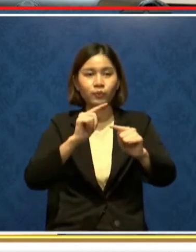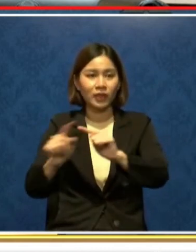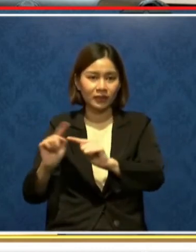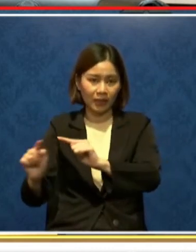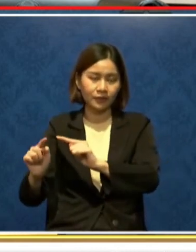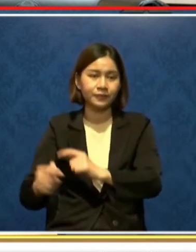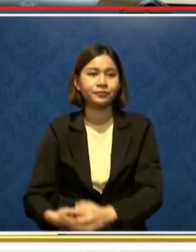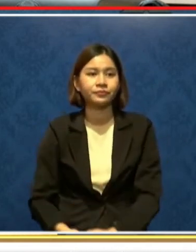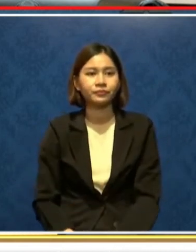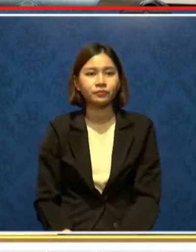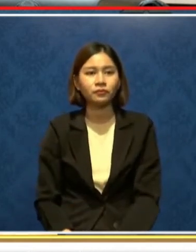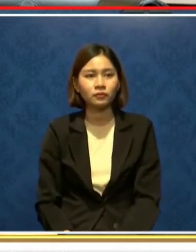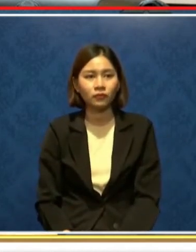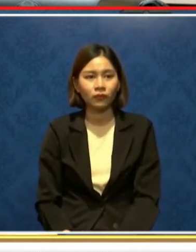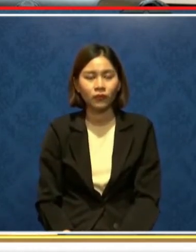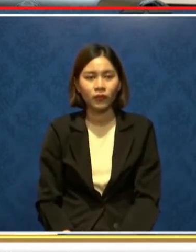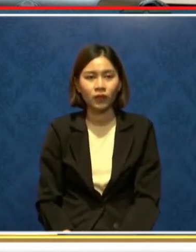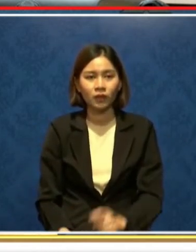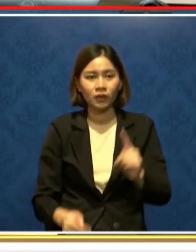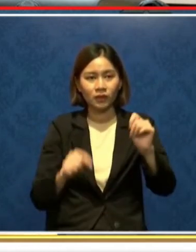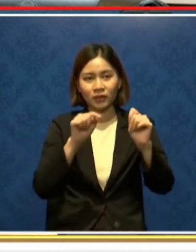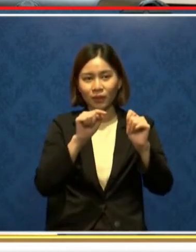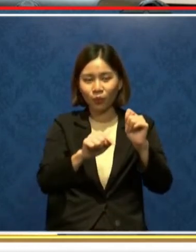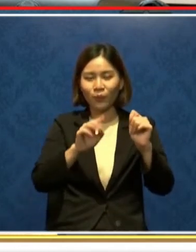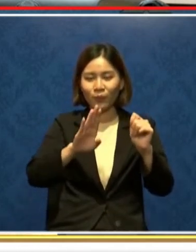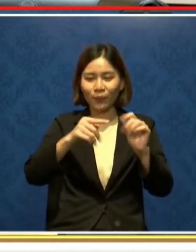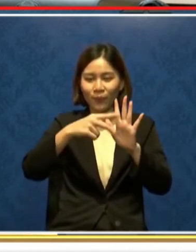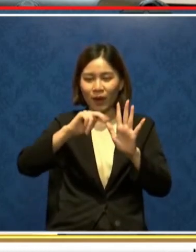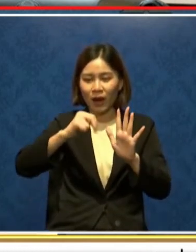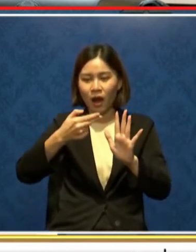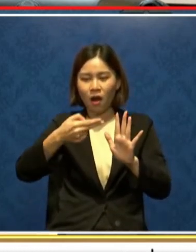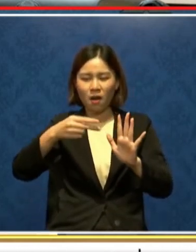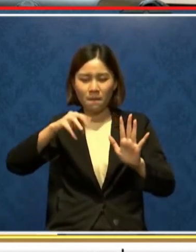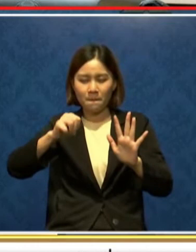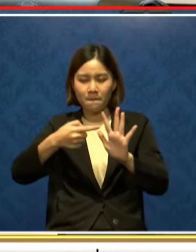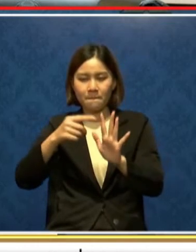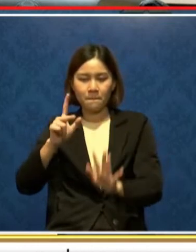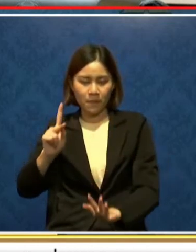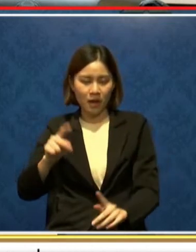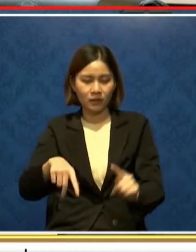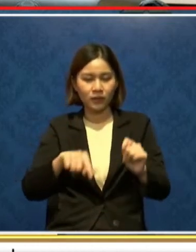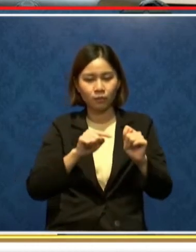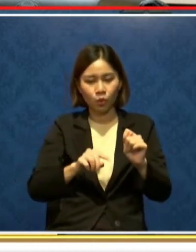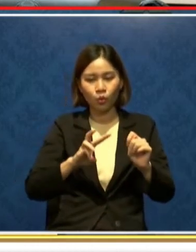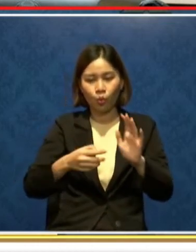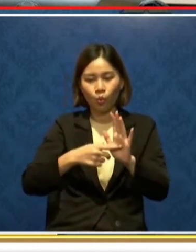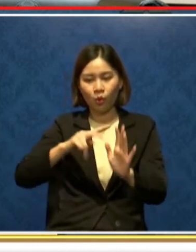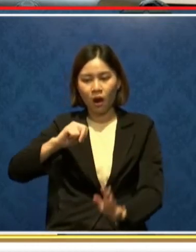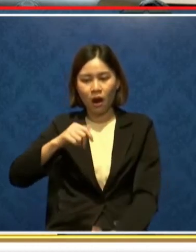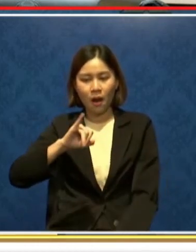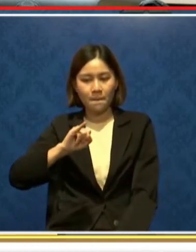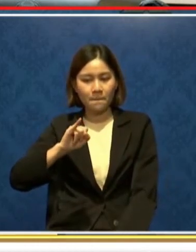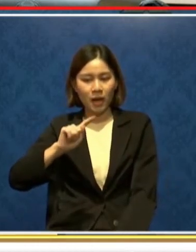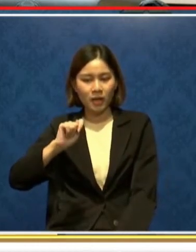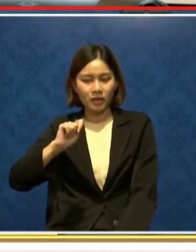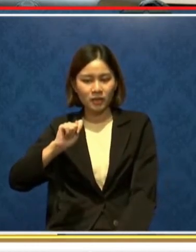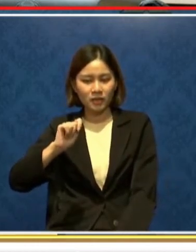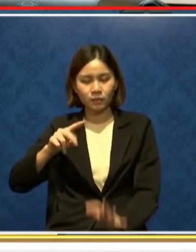แล้วก็ตำบลวิสัยใต้ตำบลบางหมากตำบลนาทุ่งนะครับตำบลวังไผ่ตำบลถ้ำสิงห์ตำบลขุนกระทิงเกือบทุกพื้นที่ของจังหวัดชุมพรดูในเขตเทศบาลนะครับก็ติดปัญหาเรื่องนี้ทั้งหมดเพราะงั้นแล้วผมขอโทษท่านประธานขอเอ่ยนามท่านอดีตท่านส.สสุวโรจน์พลังนะครับท่านได้เสียชีวิตไปแล้วครับท่านประธานครับแต่ท่านเคยต่อสู้เรื่องนี้ให้กับพี่น้องประชาชนมาครั้งหนึ่งผมเชื่อว่าท่านประธานคงจำได้นะครับแต่ในชุดนี้ในช่วงนี้เนี่ยผมเองในฐานะตัวแทนของพี่น้องประชาชน